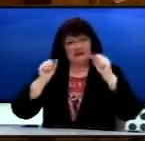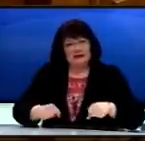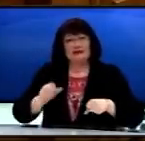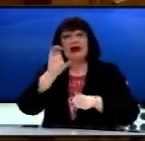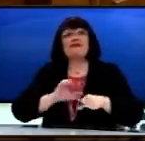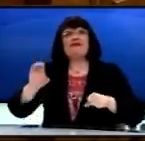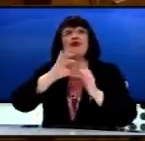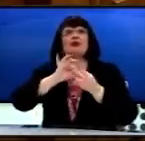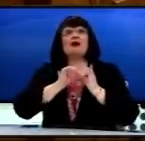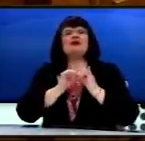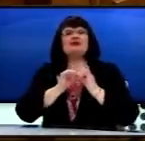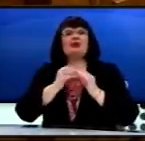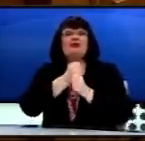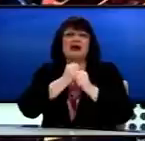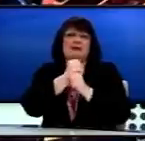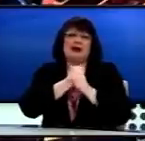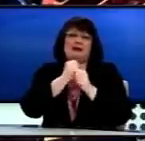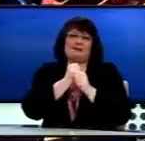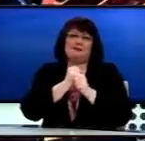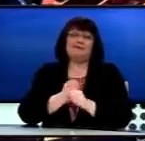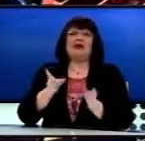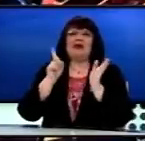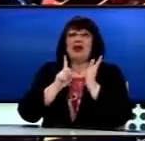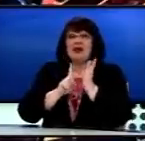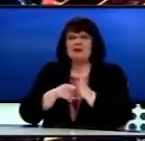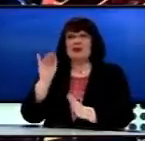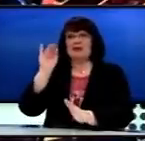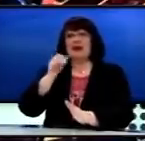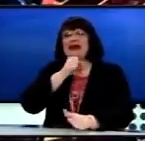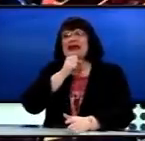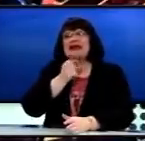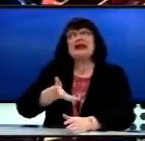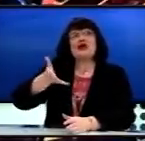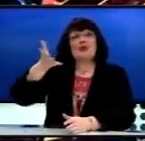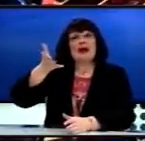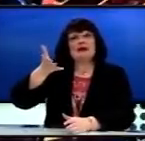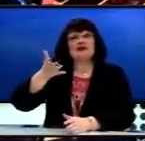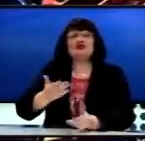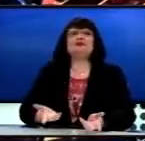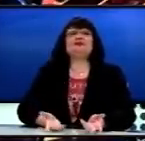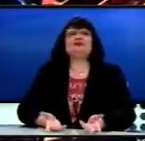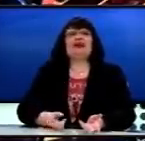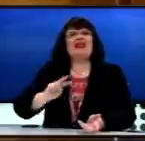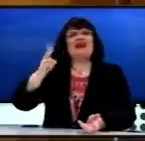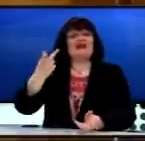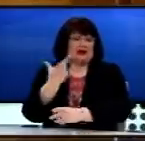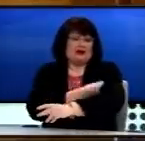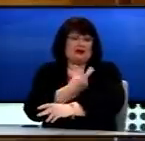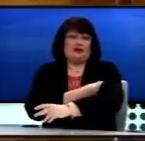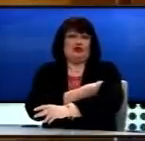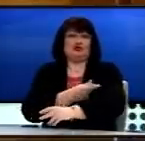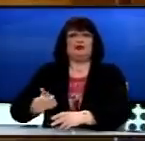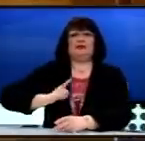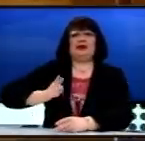του Ευρωπαϊκού Οργανισμού Φαρμάκων. Και μετά θα έπρεπε να πάμε να εξηγήσουμε στους ηλικιωμένους συμπολίτες μας γιατί δεν τους κάνουμε τη δεύτερη δόση και τους